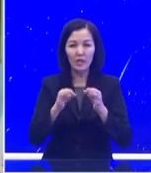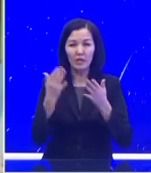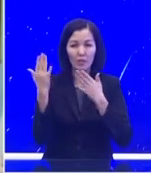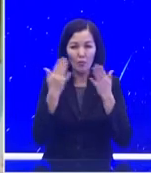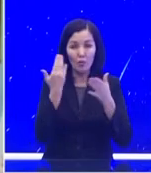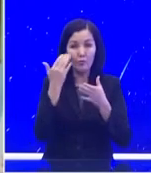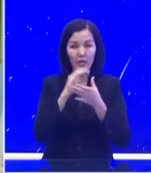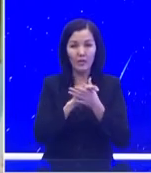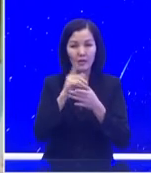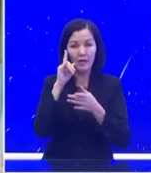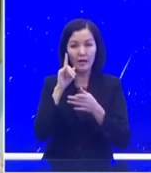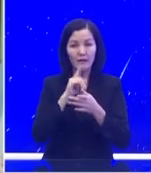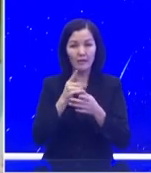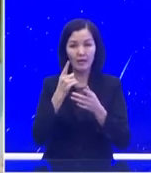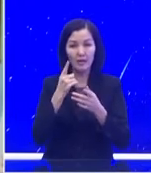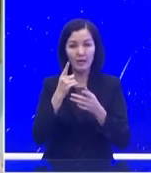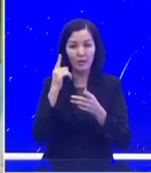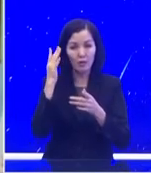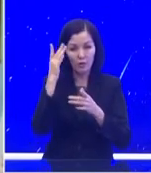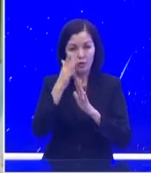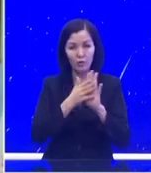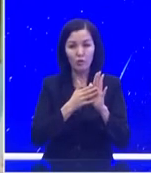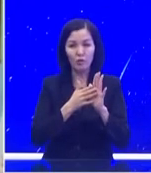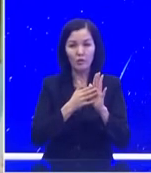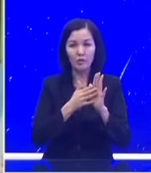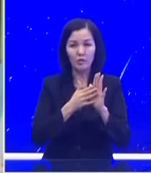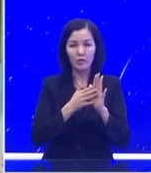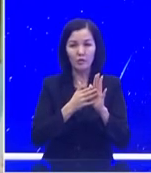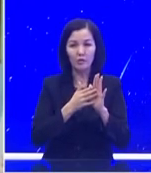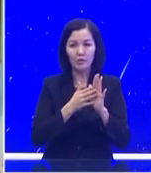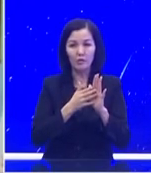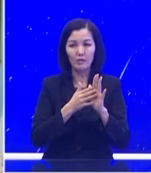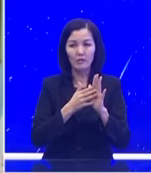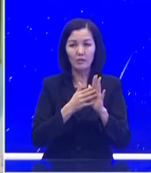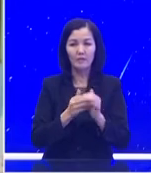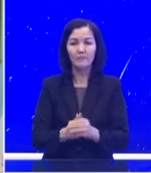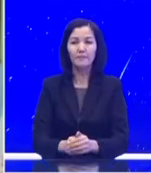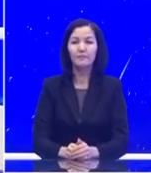өзінің қазақ екендігін түсінетіндігін осы жерде айтып өттік жастар.